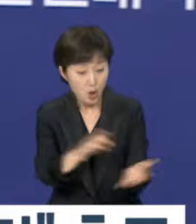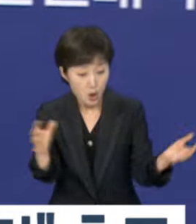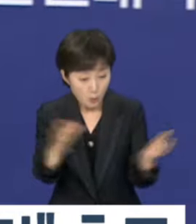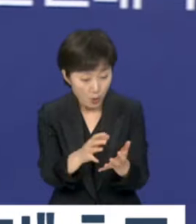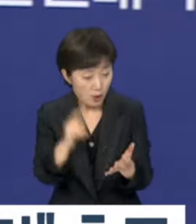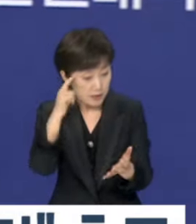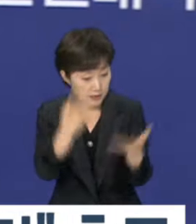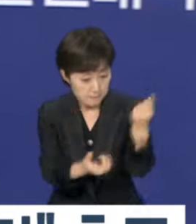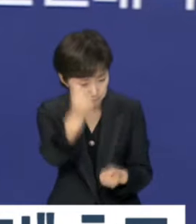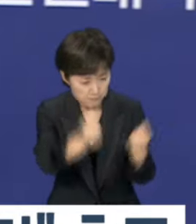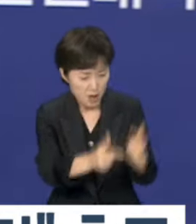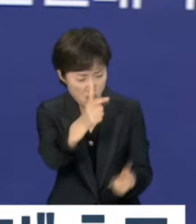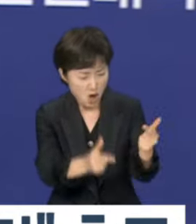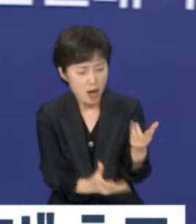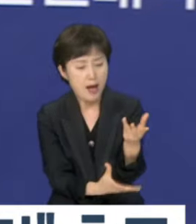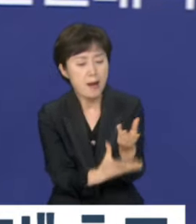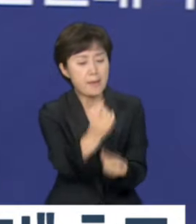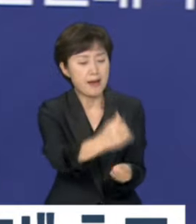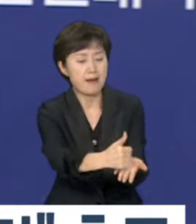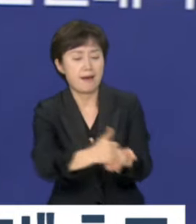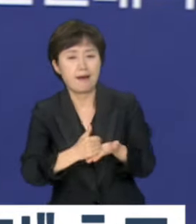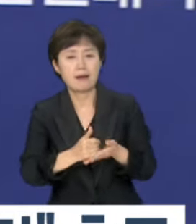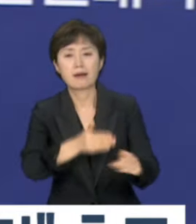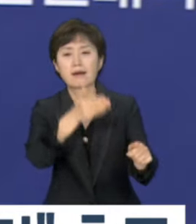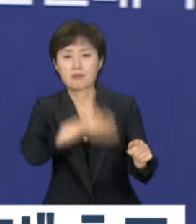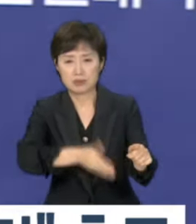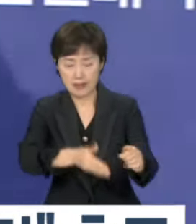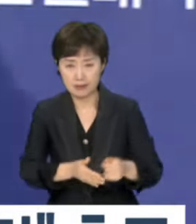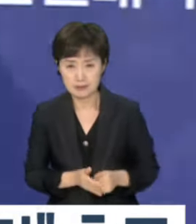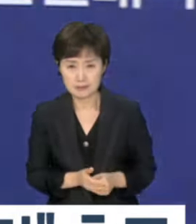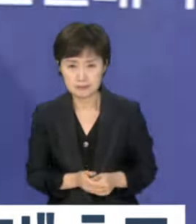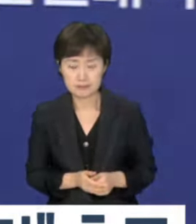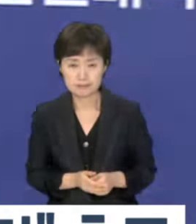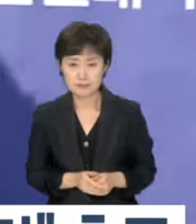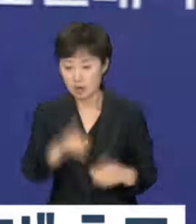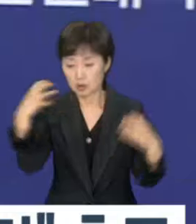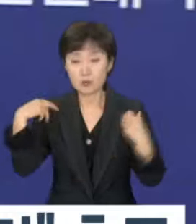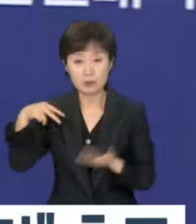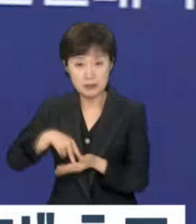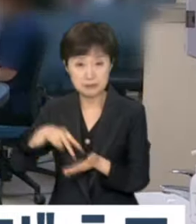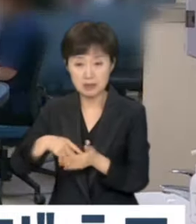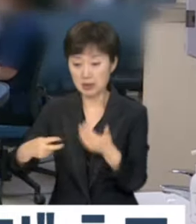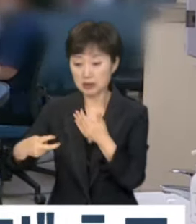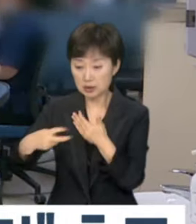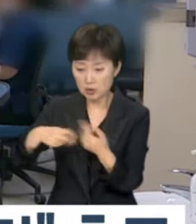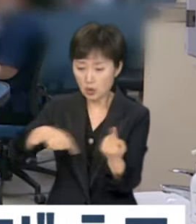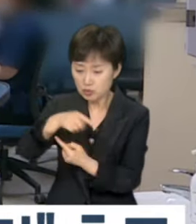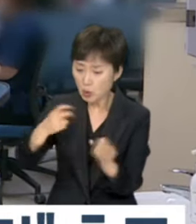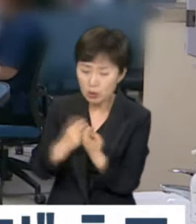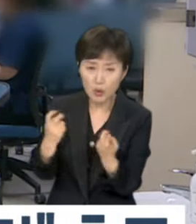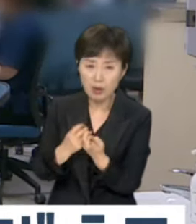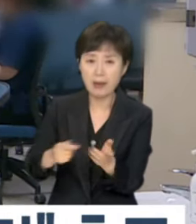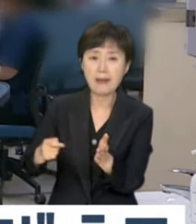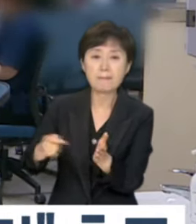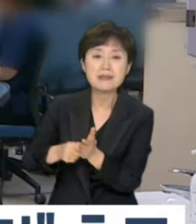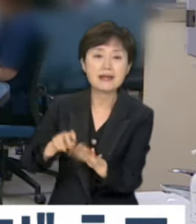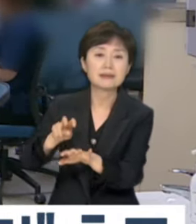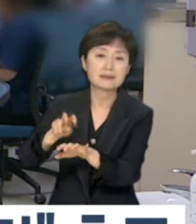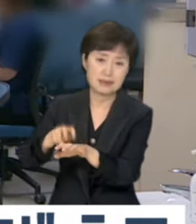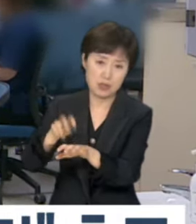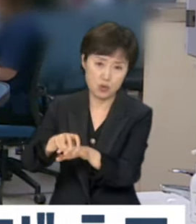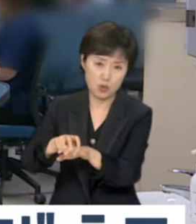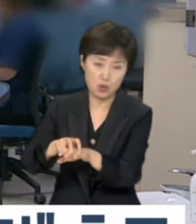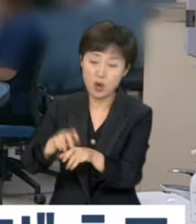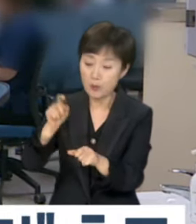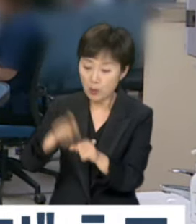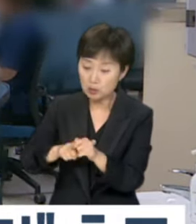한 통일된 대안을 조속히 제시해 주기를 바란다고 촉구했습니다. 정부는 의료 공백을 막고자 비상진료 체계에서 투입된